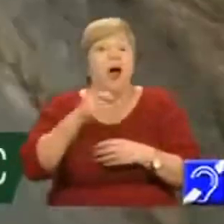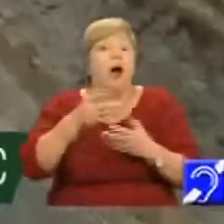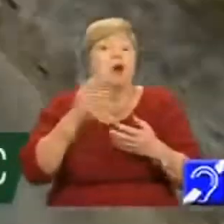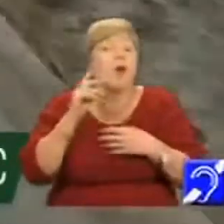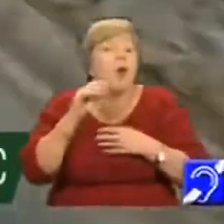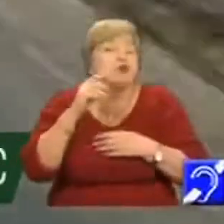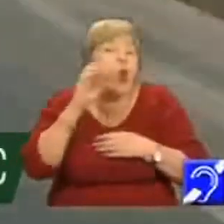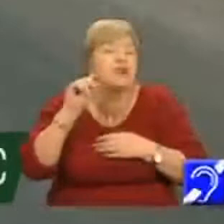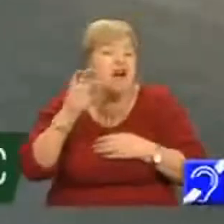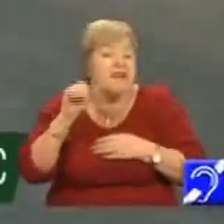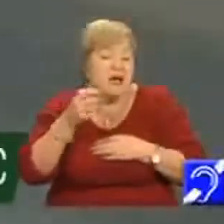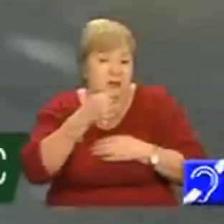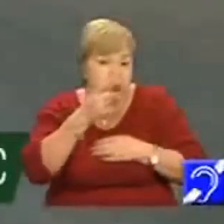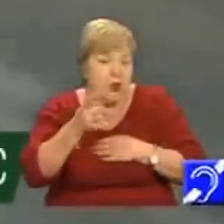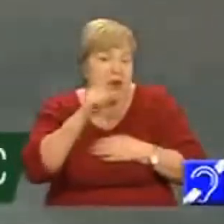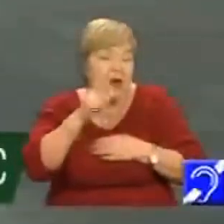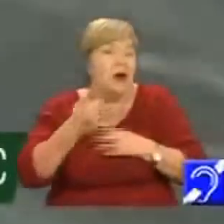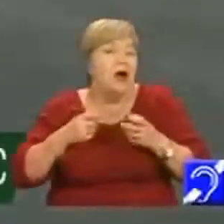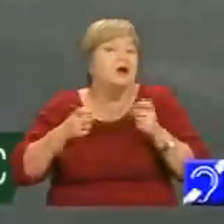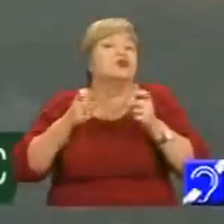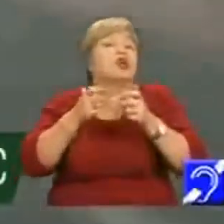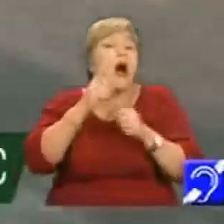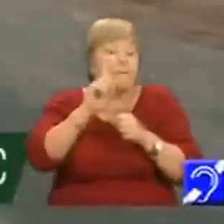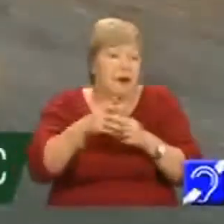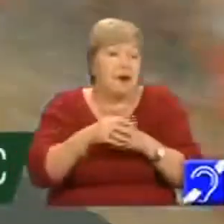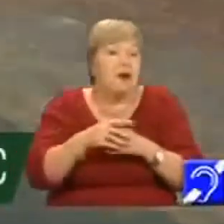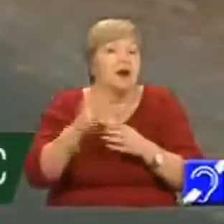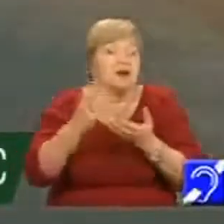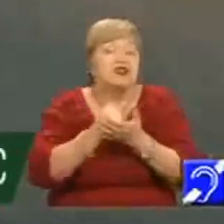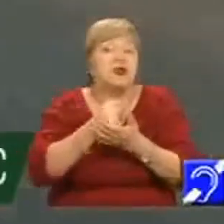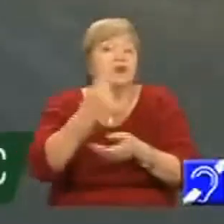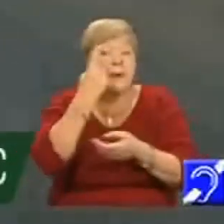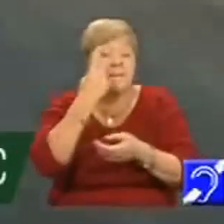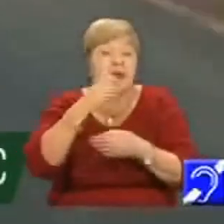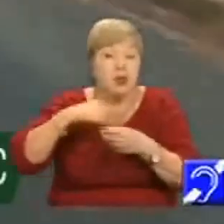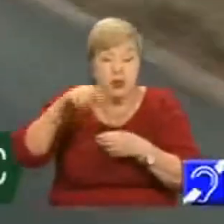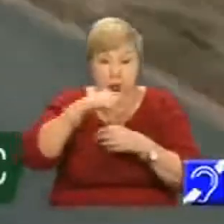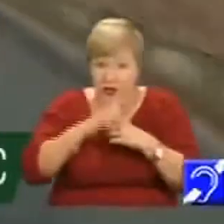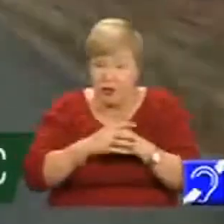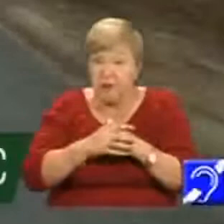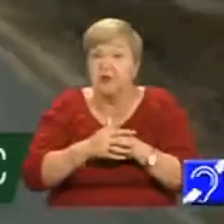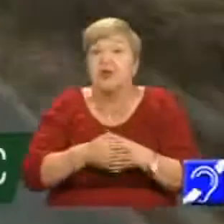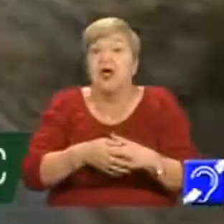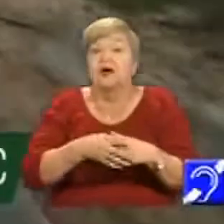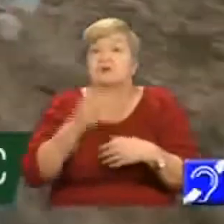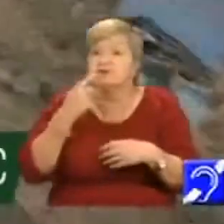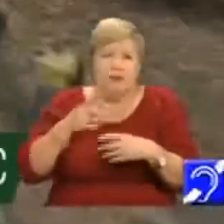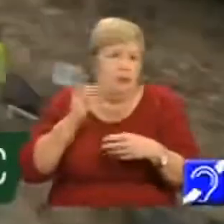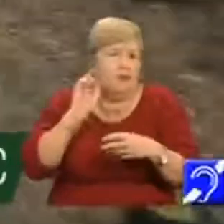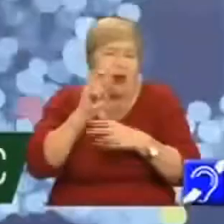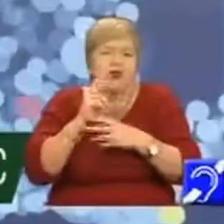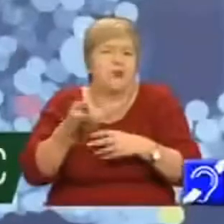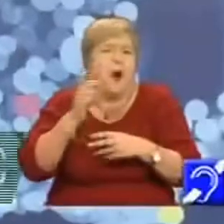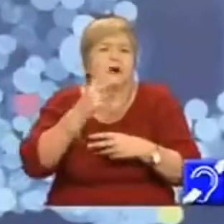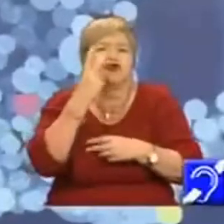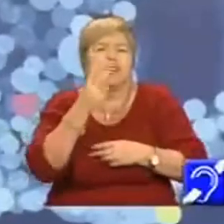Ciuvică, apărarea victoriei din prima etapă este foarte dificilă, pe lista de start a etapei numărându-se printre alții campionii Silviu Dumitrescu și Lucian Răduț.